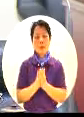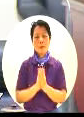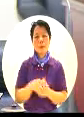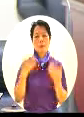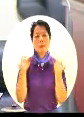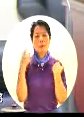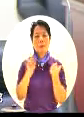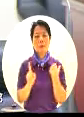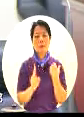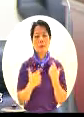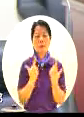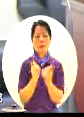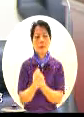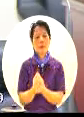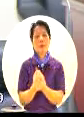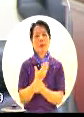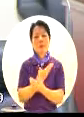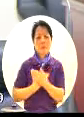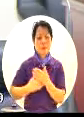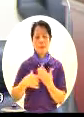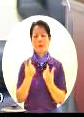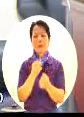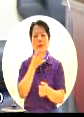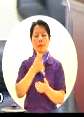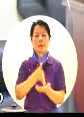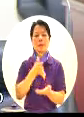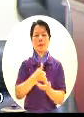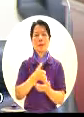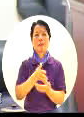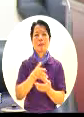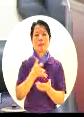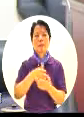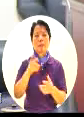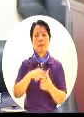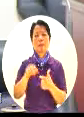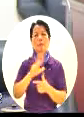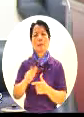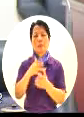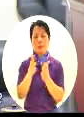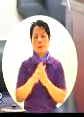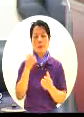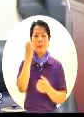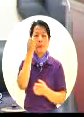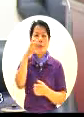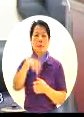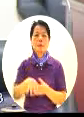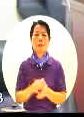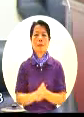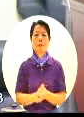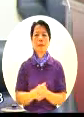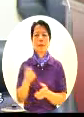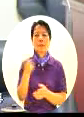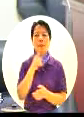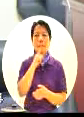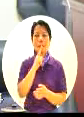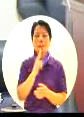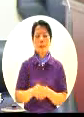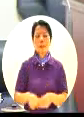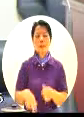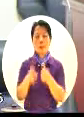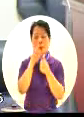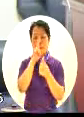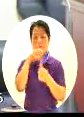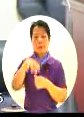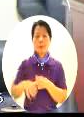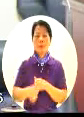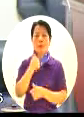么部分了，哈，大概发言的一个角色了，哈。因为观光局来讲，许局长，我个